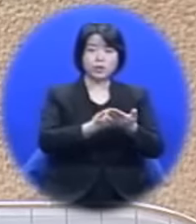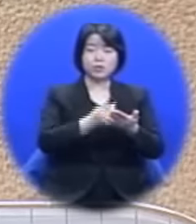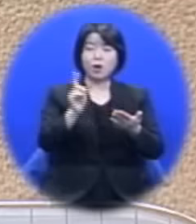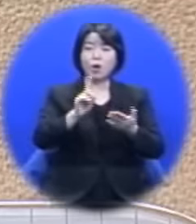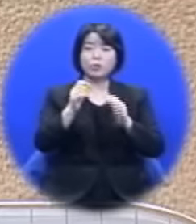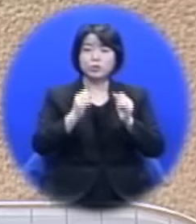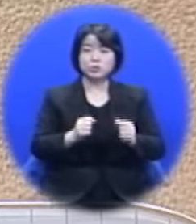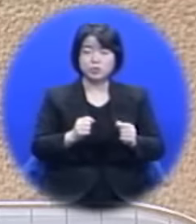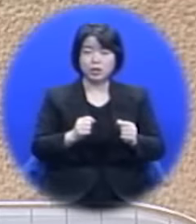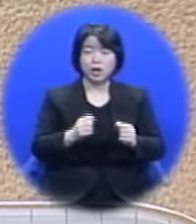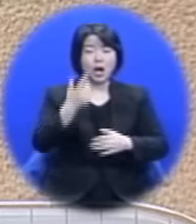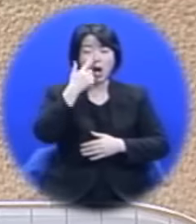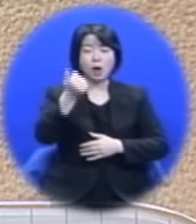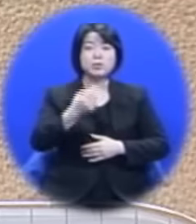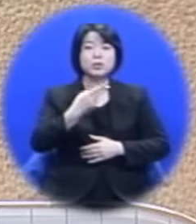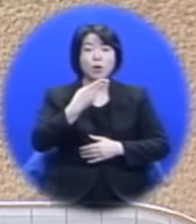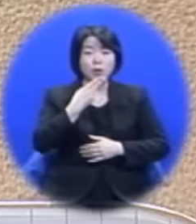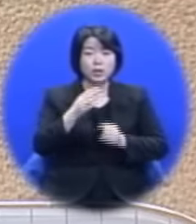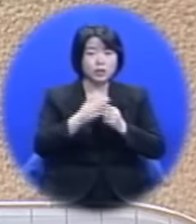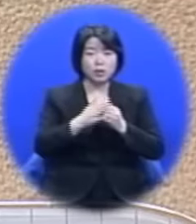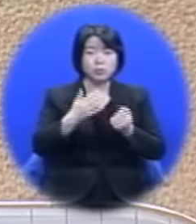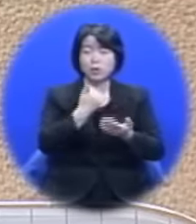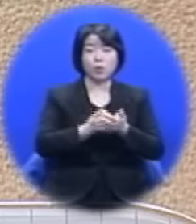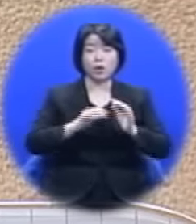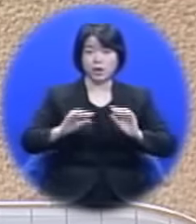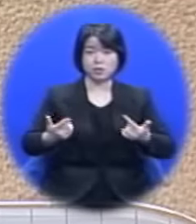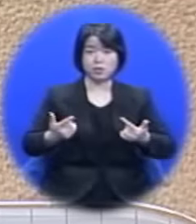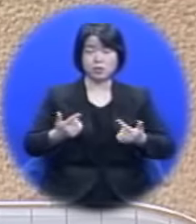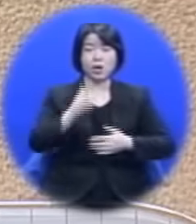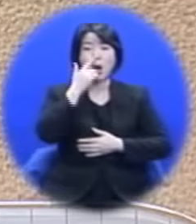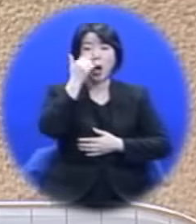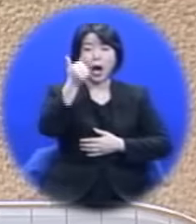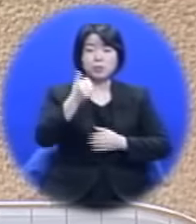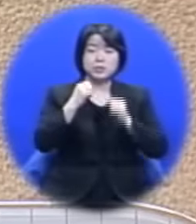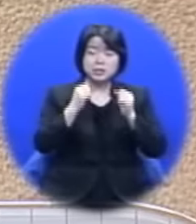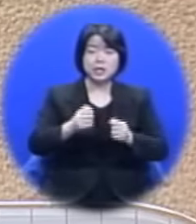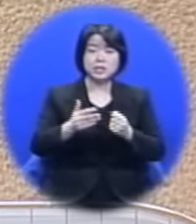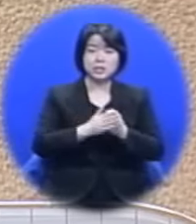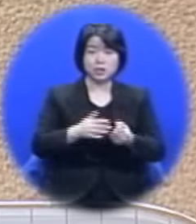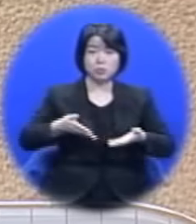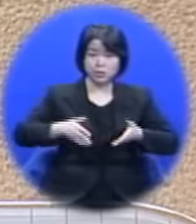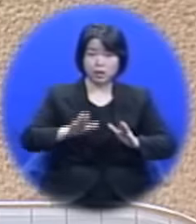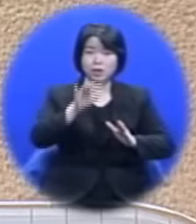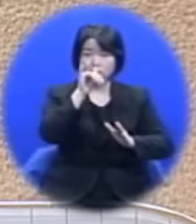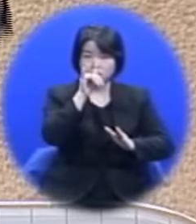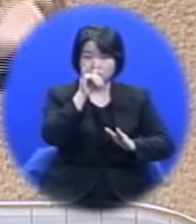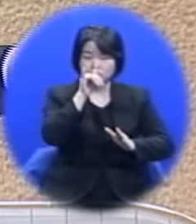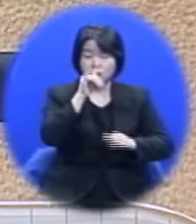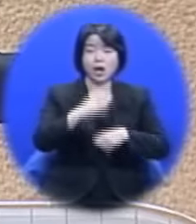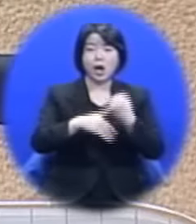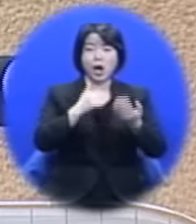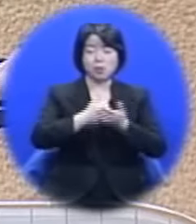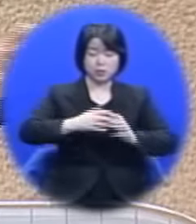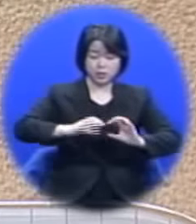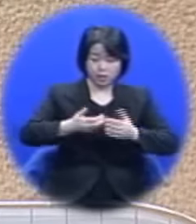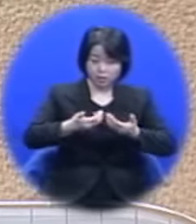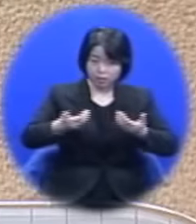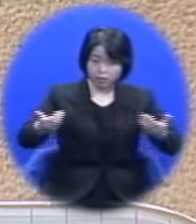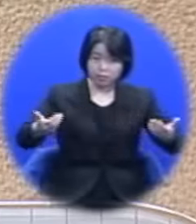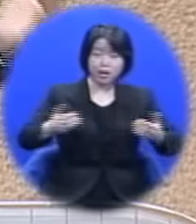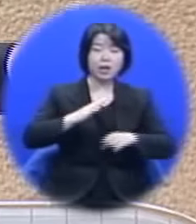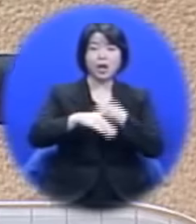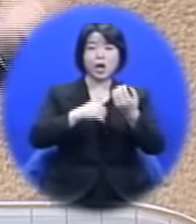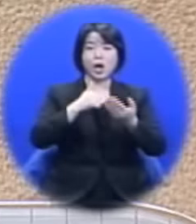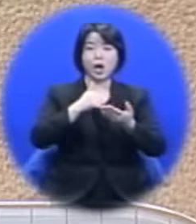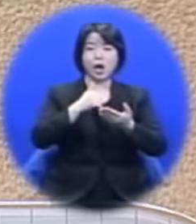없어서 고아가 아니잖아요 아버지가 계시니까 태어났지요 아버지가 세상 떠나셨 그나 아버지가